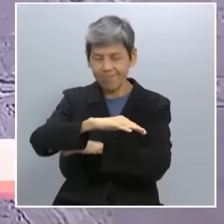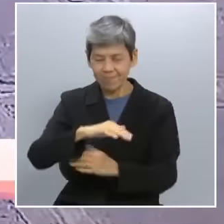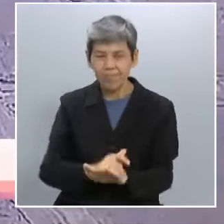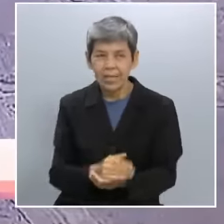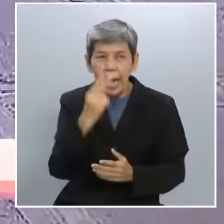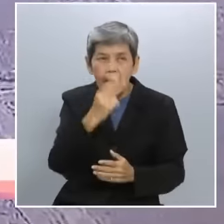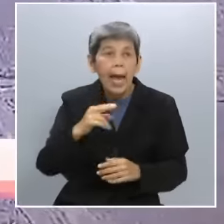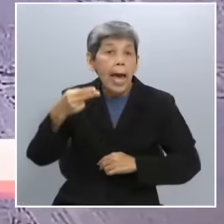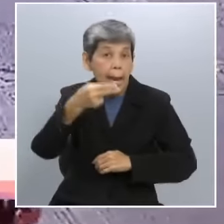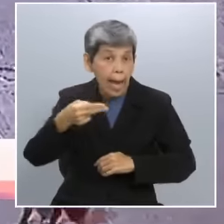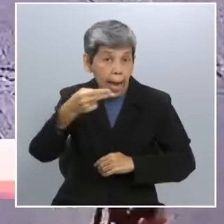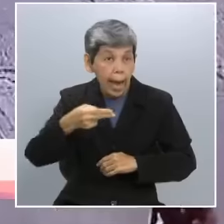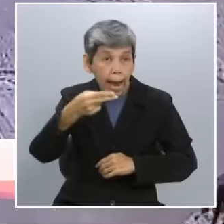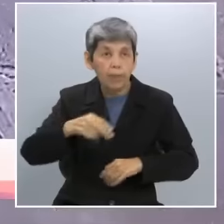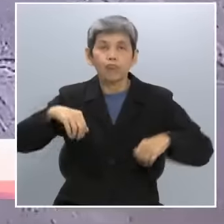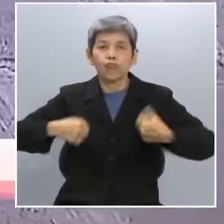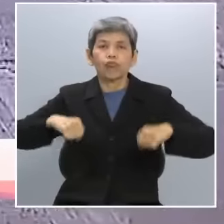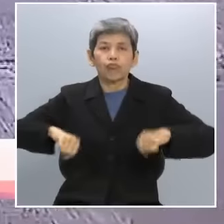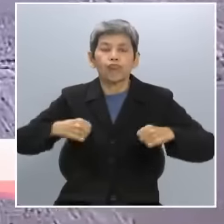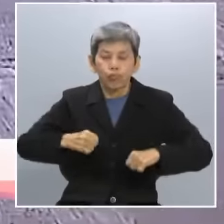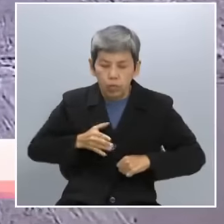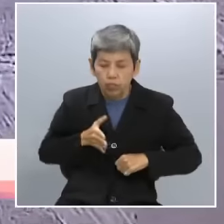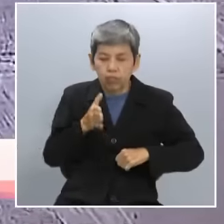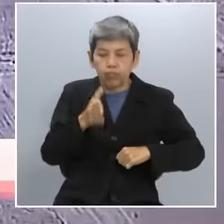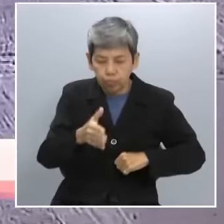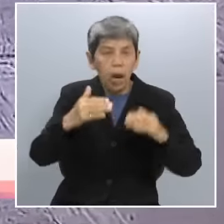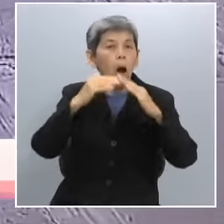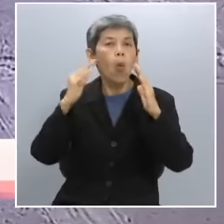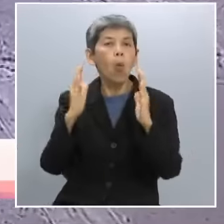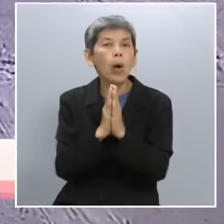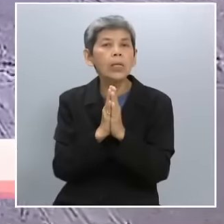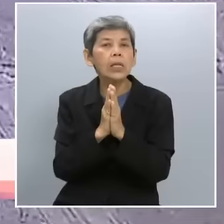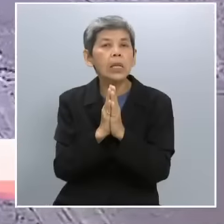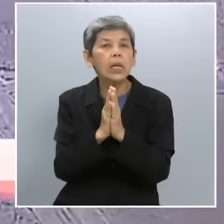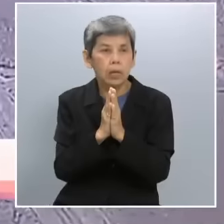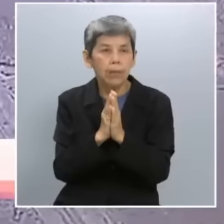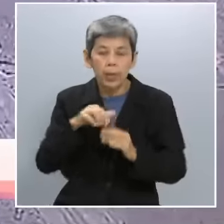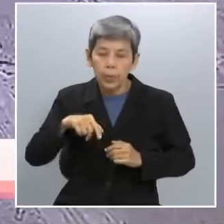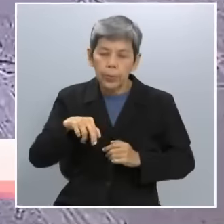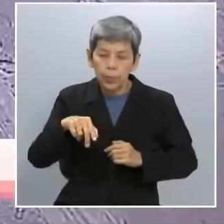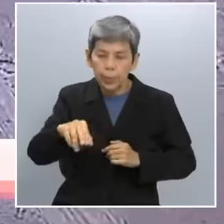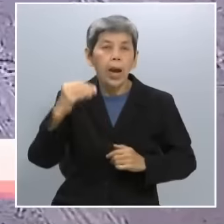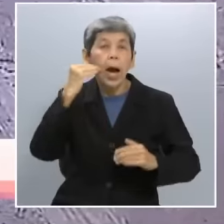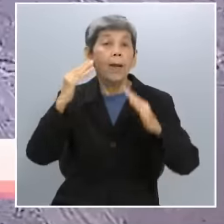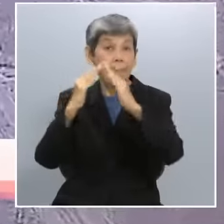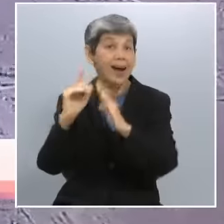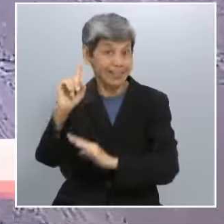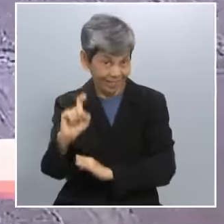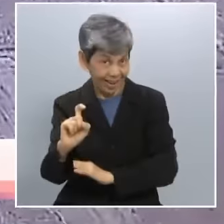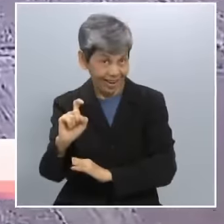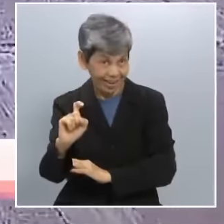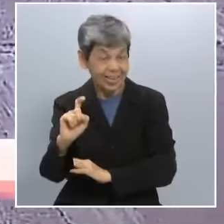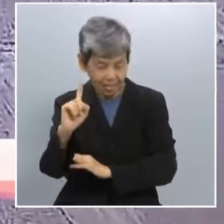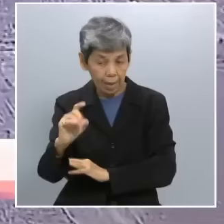ทางหลานสาวนั่งมอเตอร์ไซค์รับจ้างมาลงที่วัดนี้อ้อแล้วเดินเข้าไปในบ้านของผู้เสียชีวิตต้องผ่าน